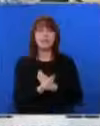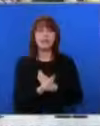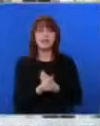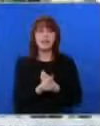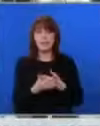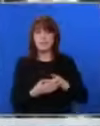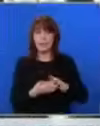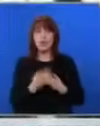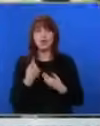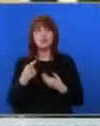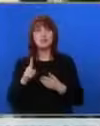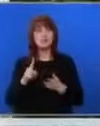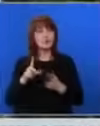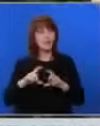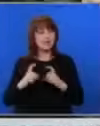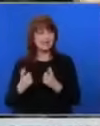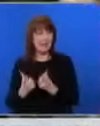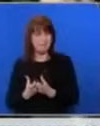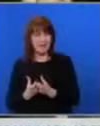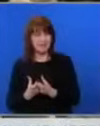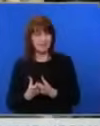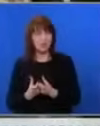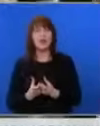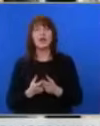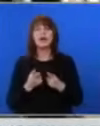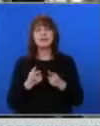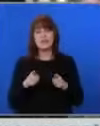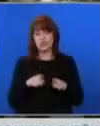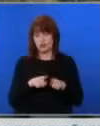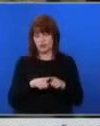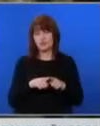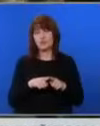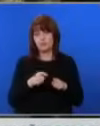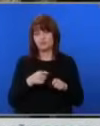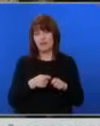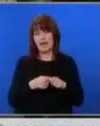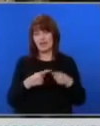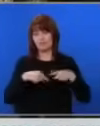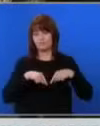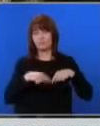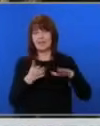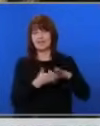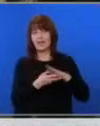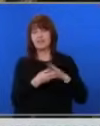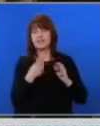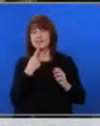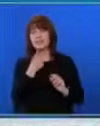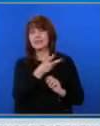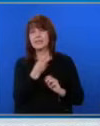Другото засегнато семейство от размяната на двете бебета също води дело за 300 000 лева.